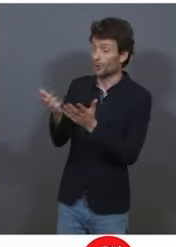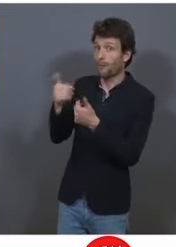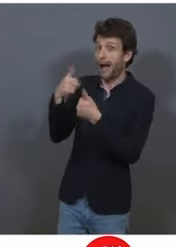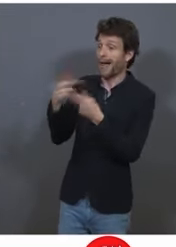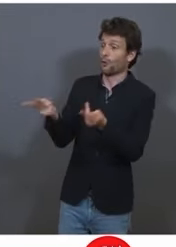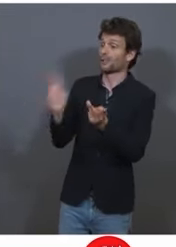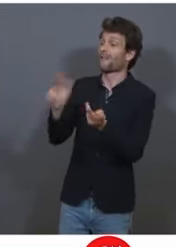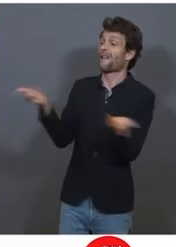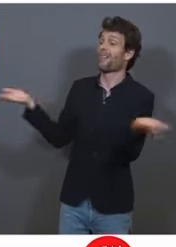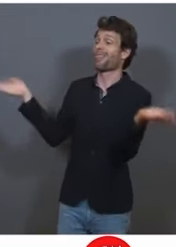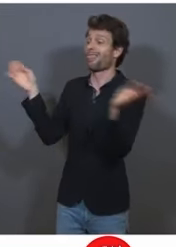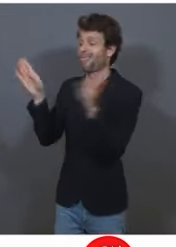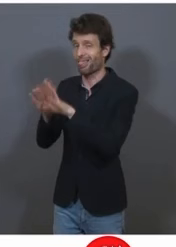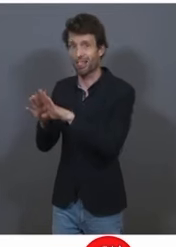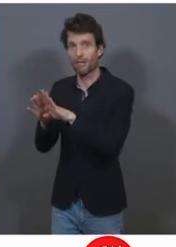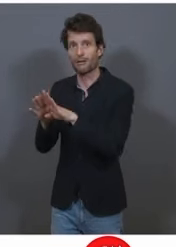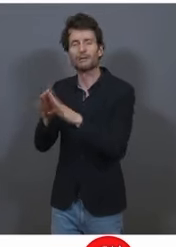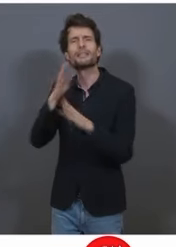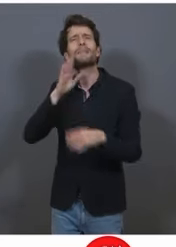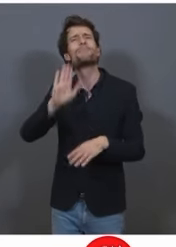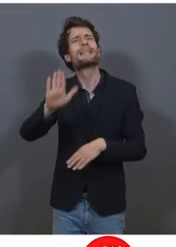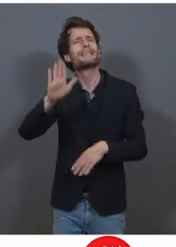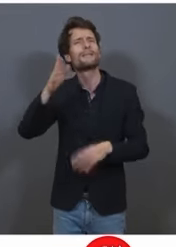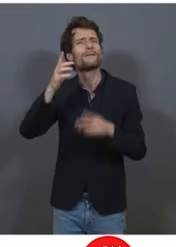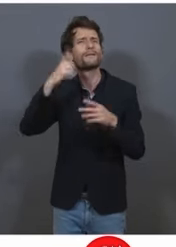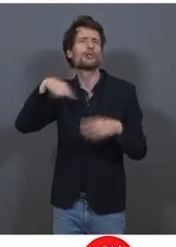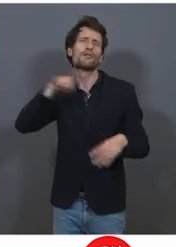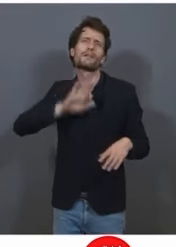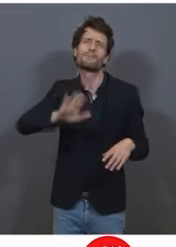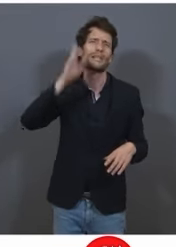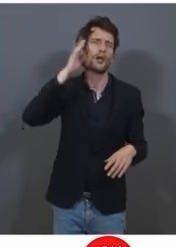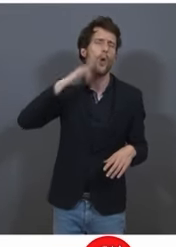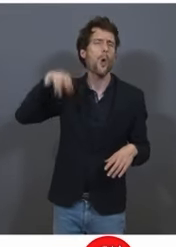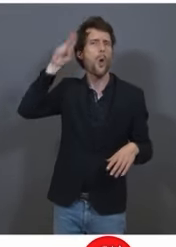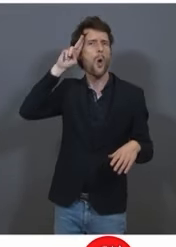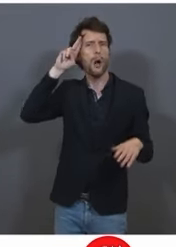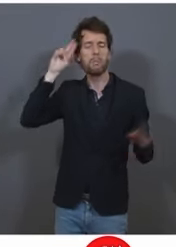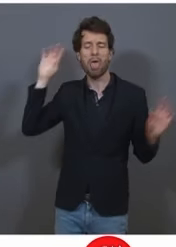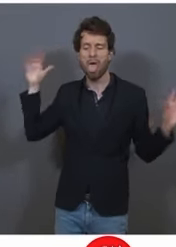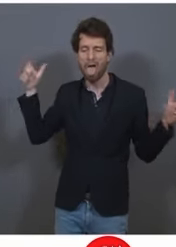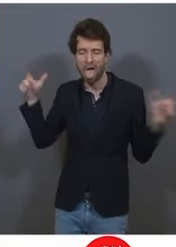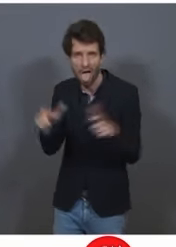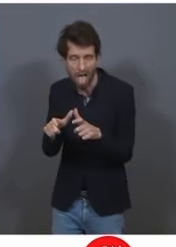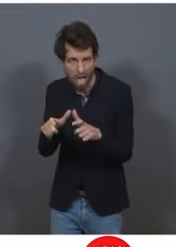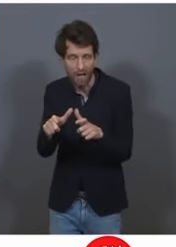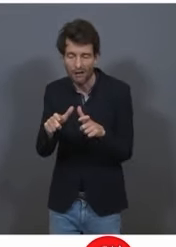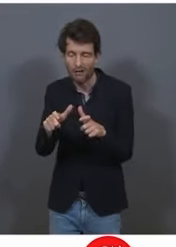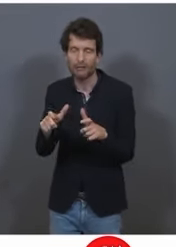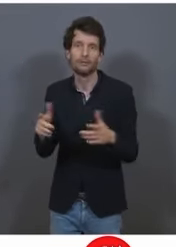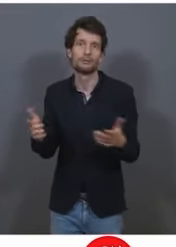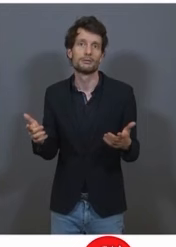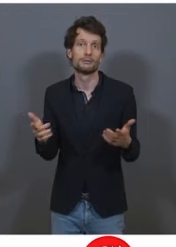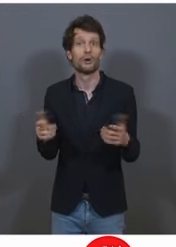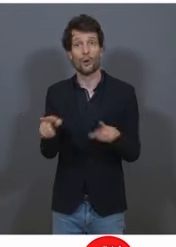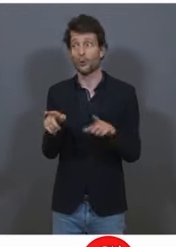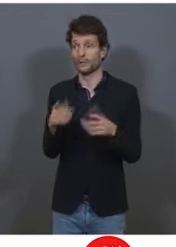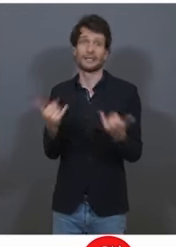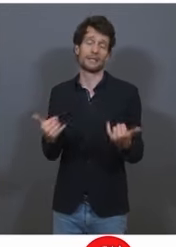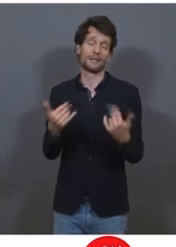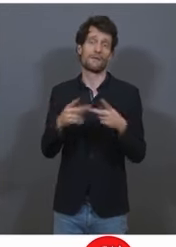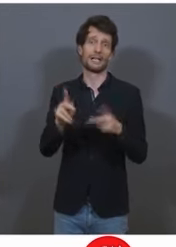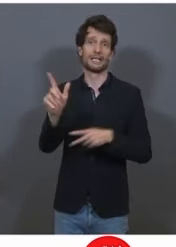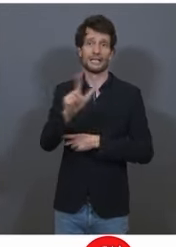l'Institut Goethe est donc un repli de l'esprit européen dans notre ville, au-delà d'être le symptôme du recul